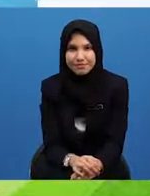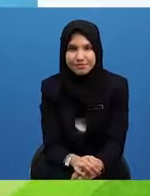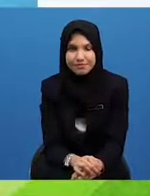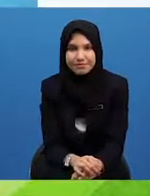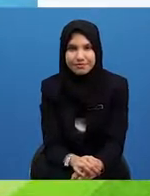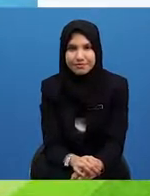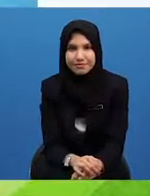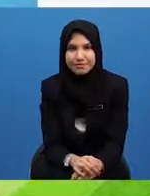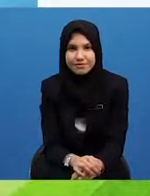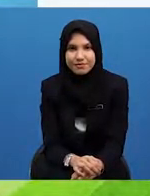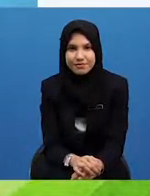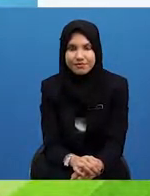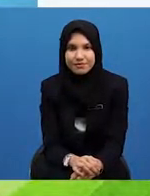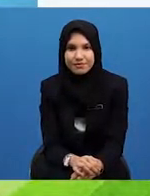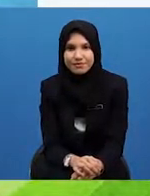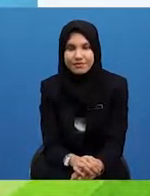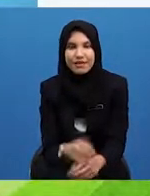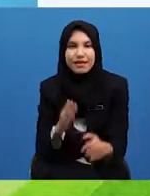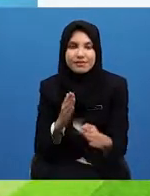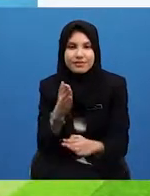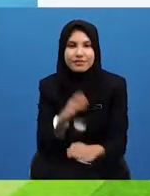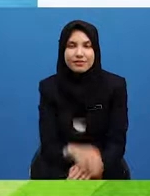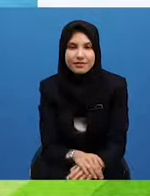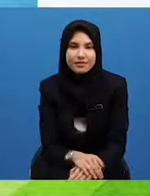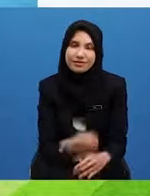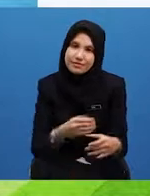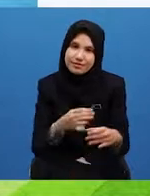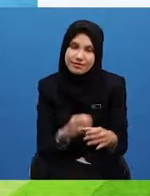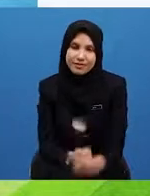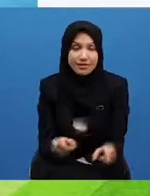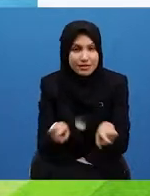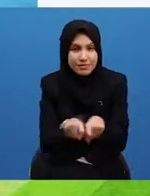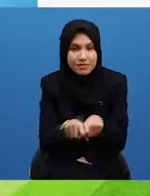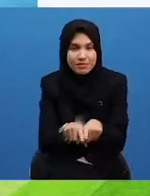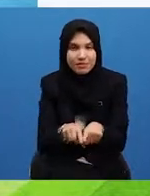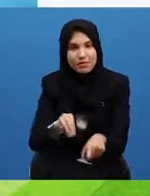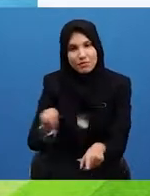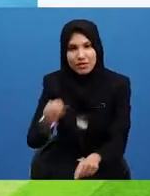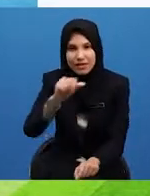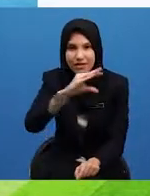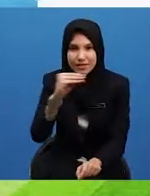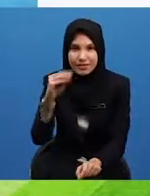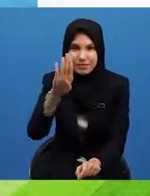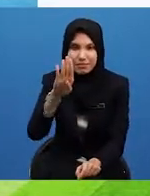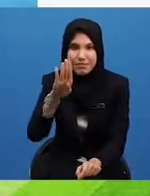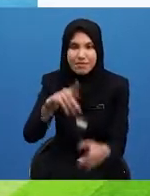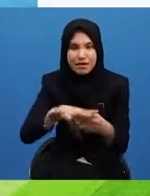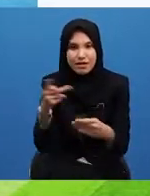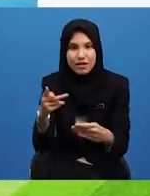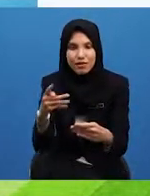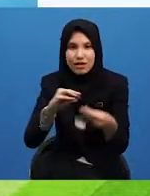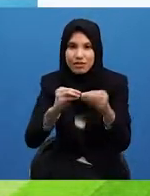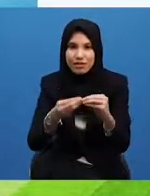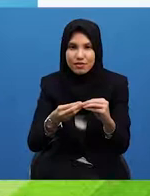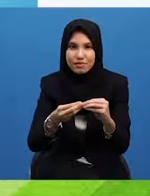Hai seterusnya secara serentak murid Eden murid di mengeluarkan